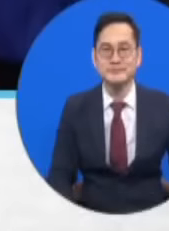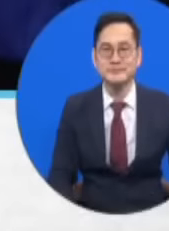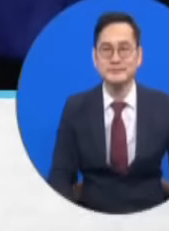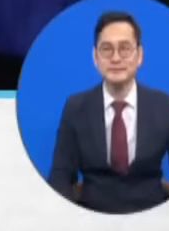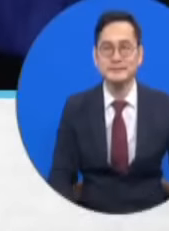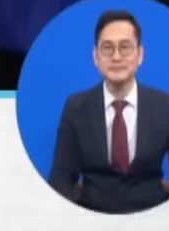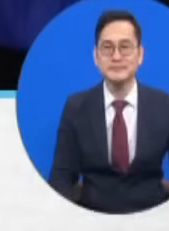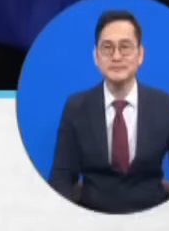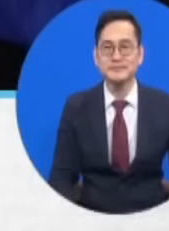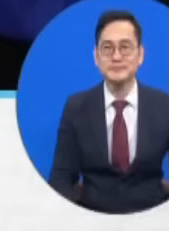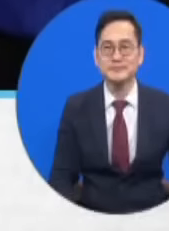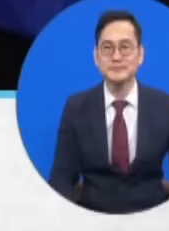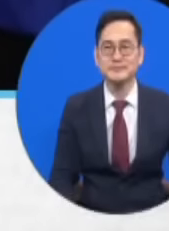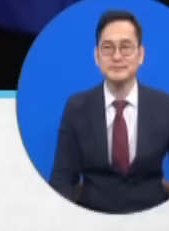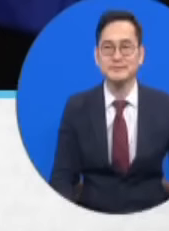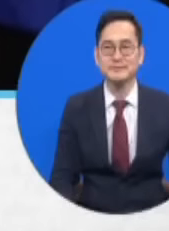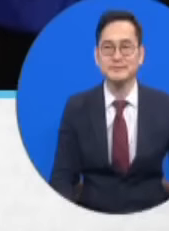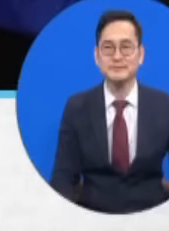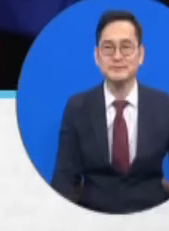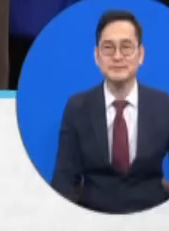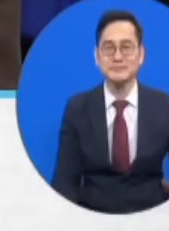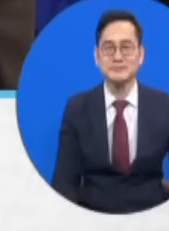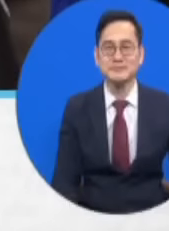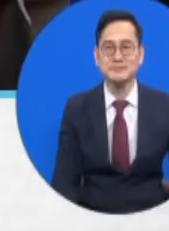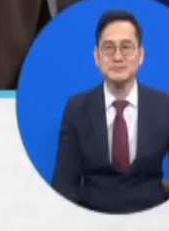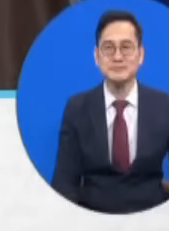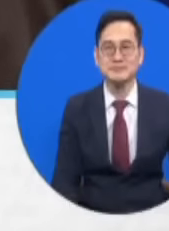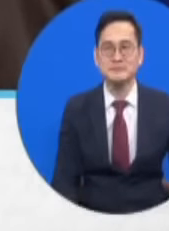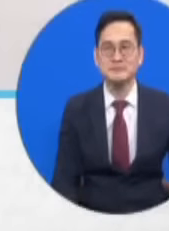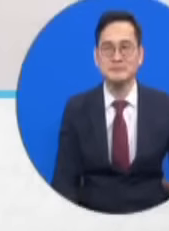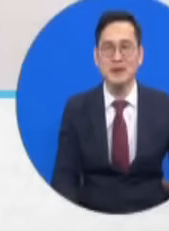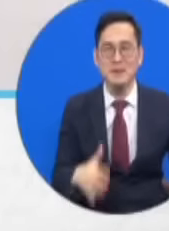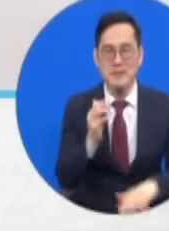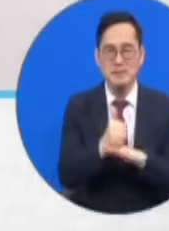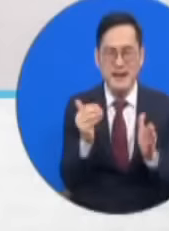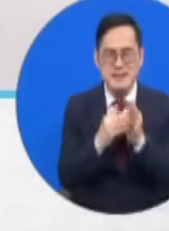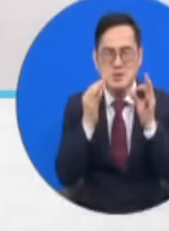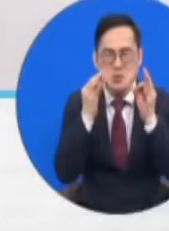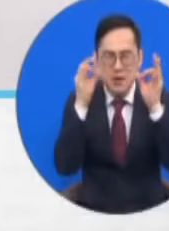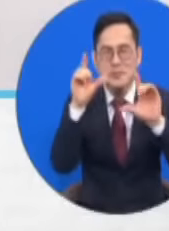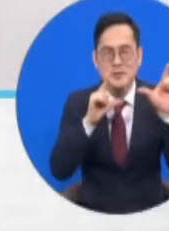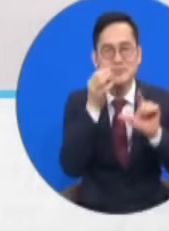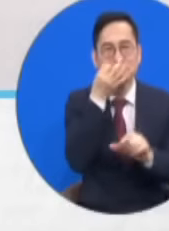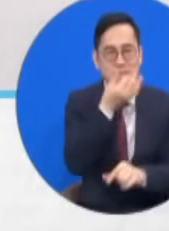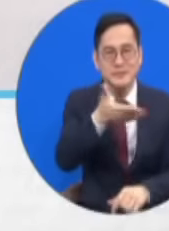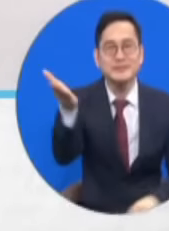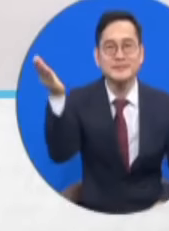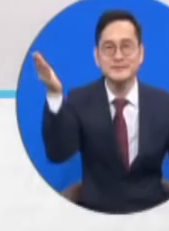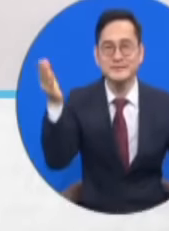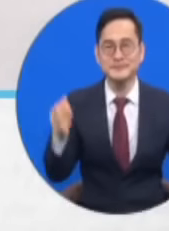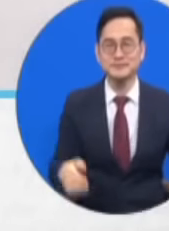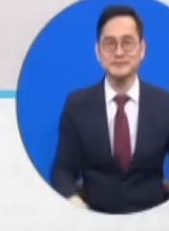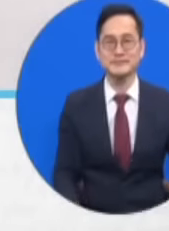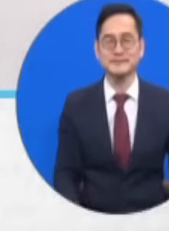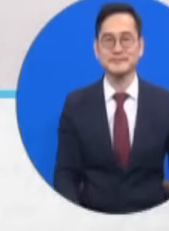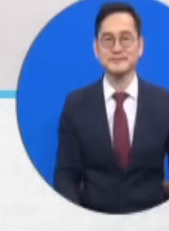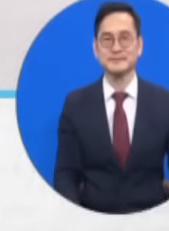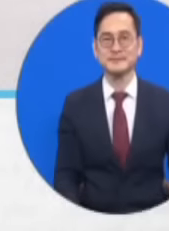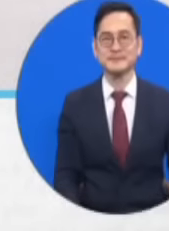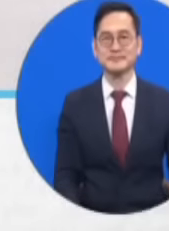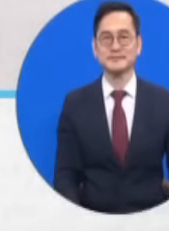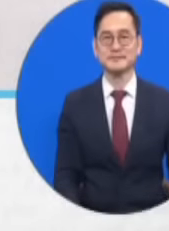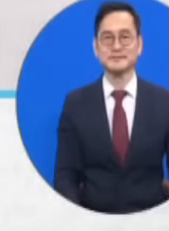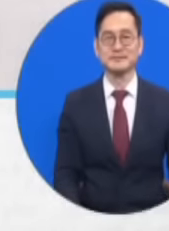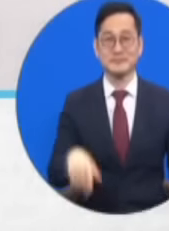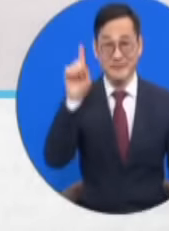이제 일종의 피날레죠. 그래서 마지막까지 우리는 최선을 다했다, 이제 그런 모습을 보여줘야 할 거고, 내일